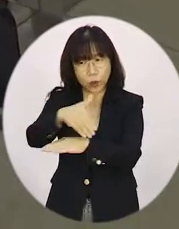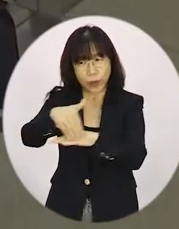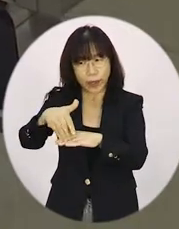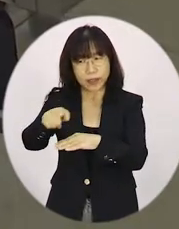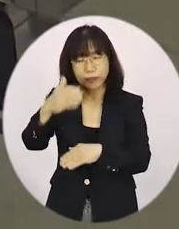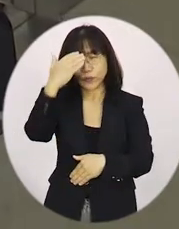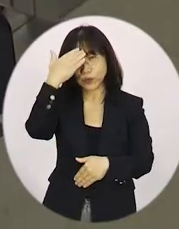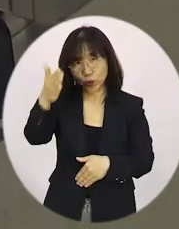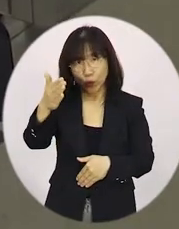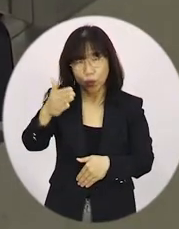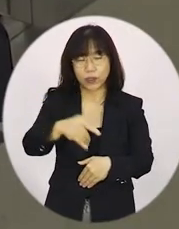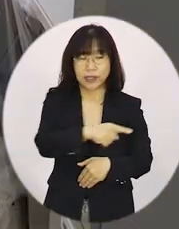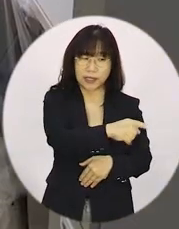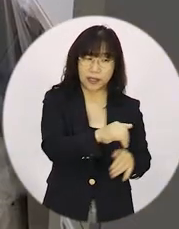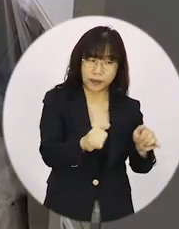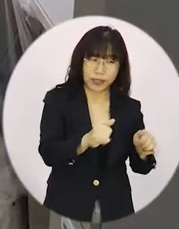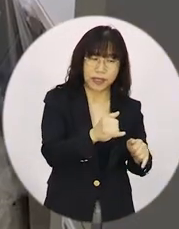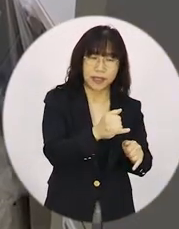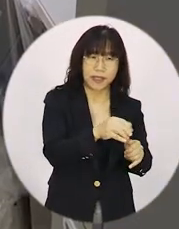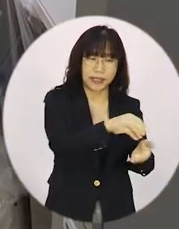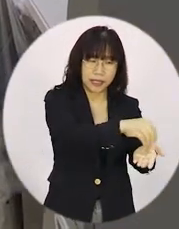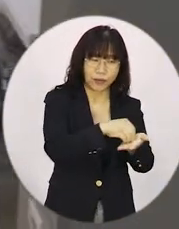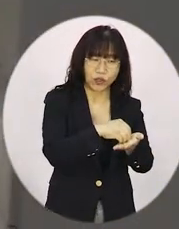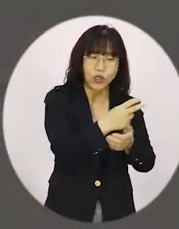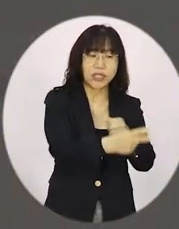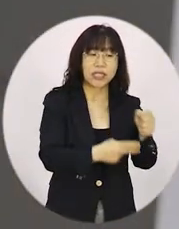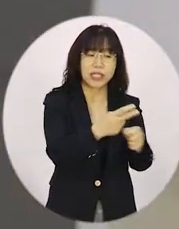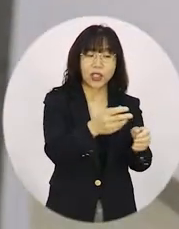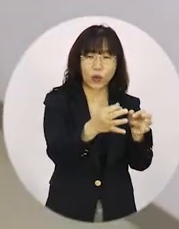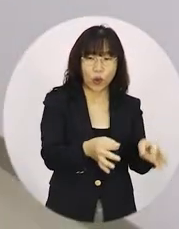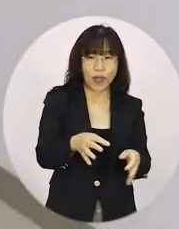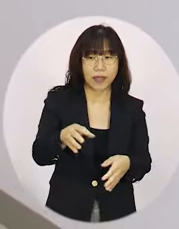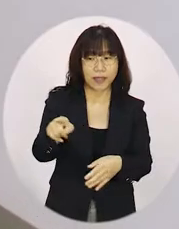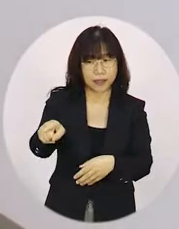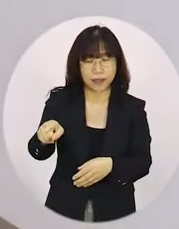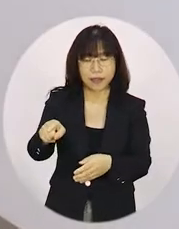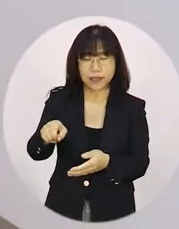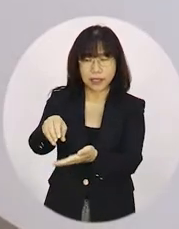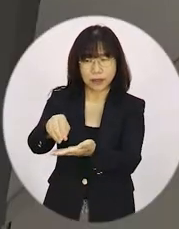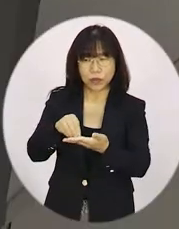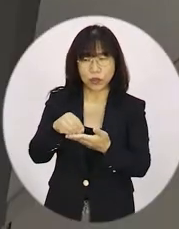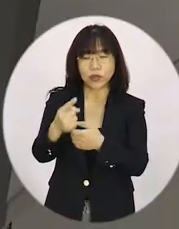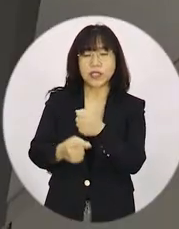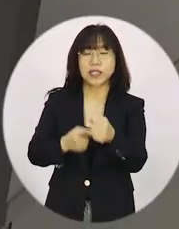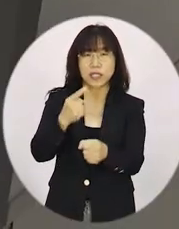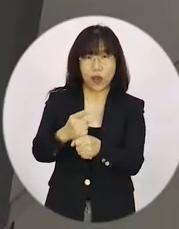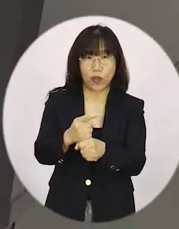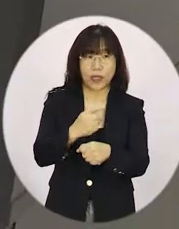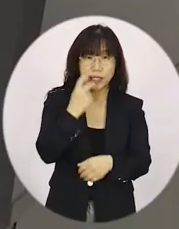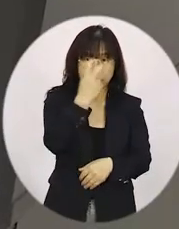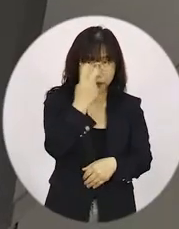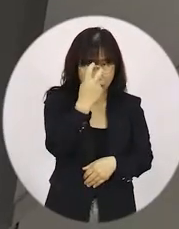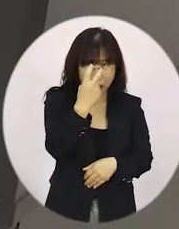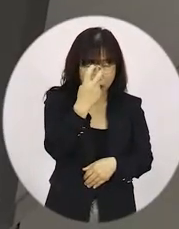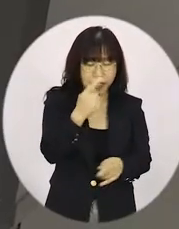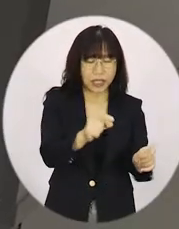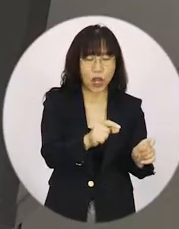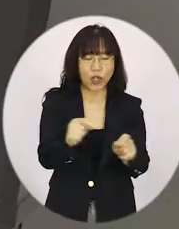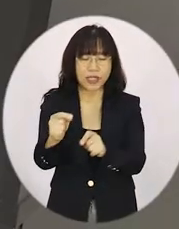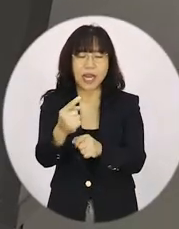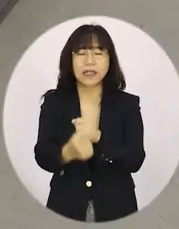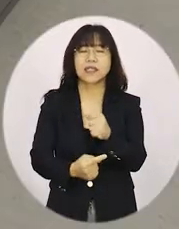입주기간은 사회적 경제기업은 입주일로부터 2년, 예비창업자는 입주일로부터 1년이며 심사를 통해